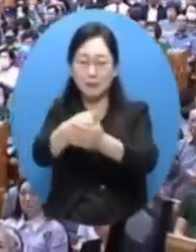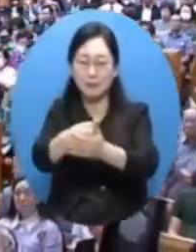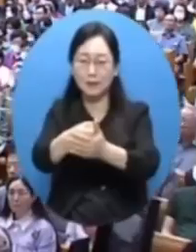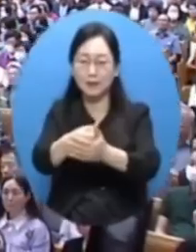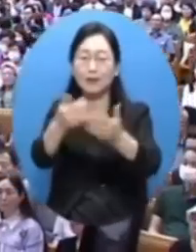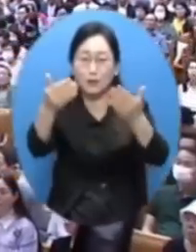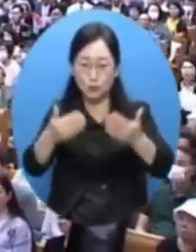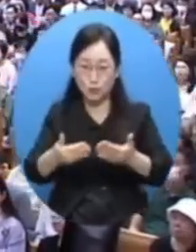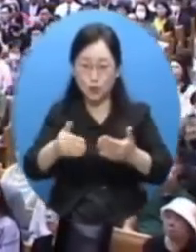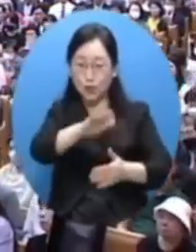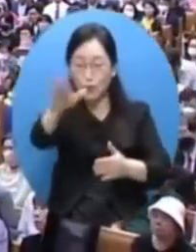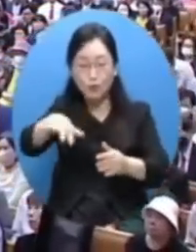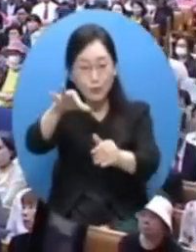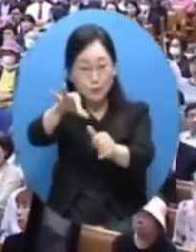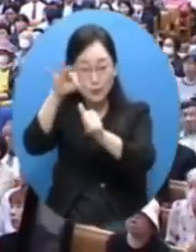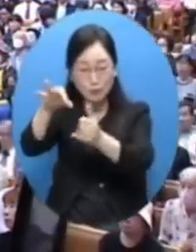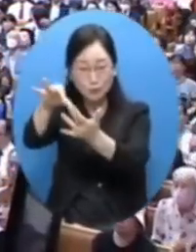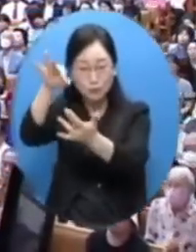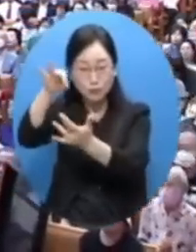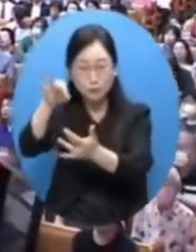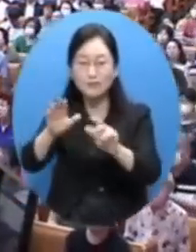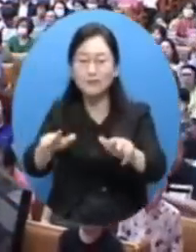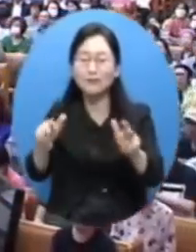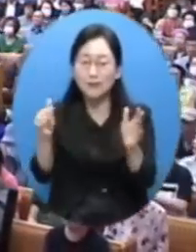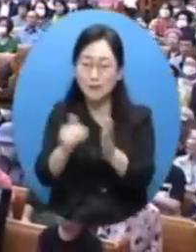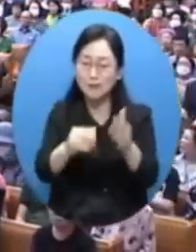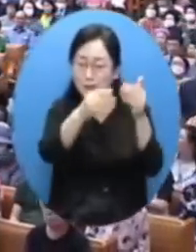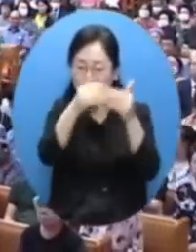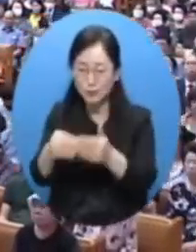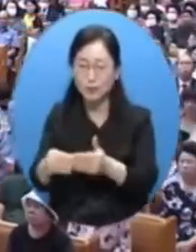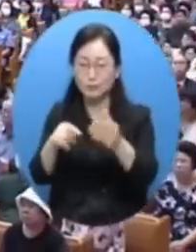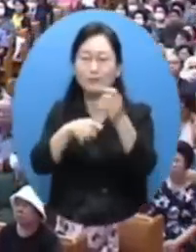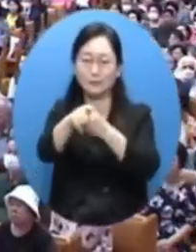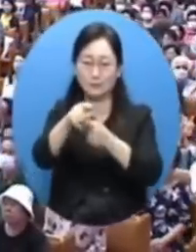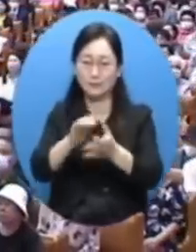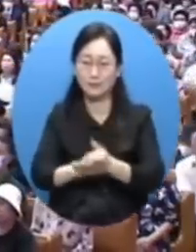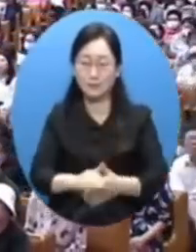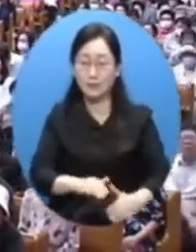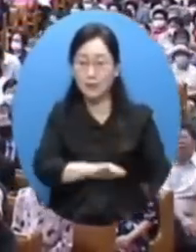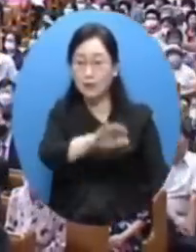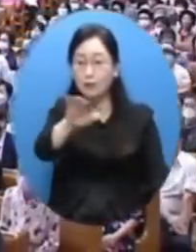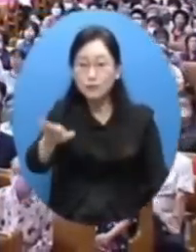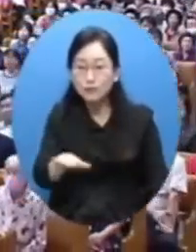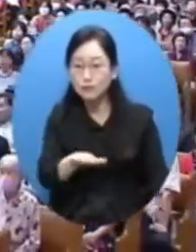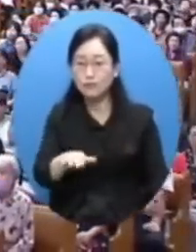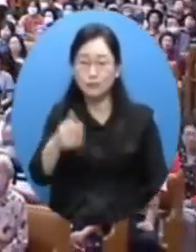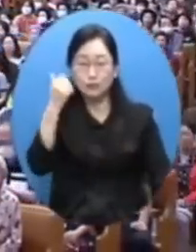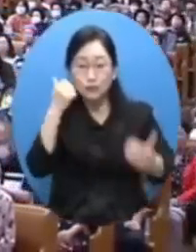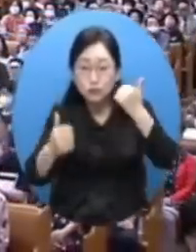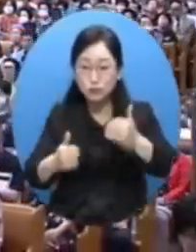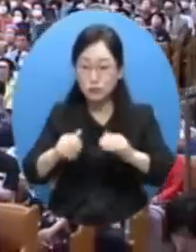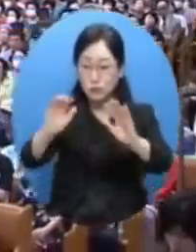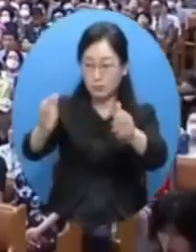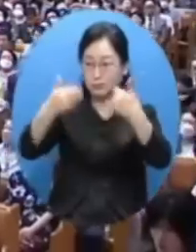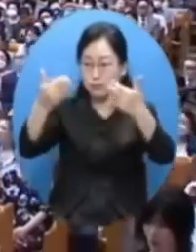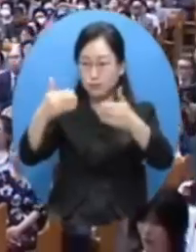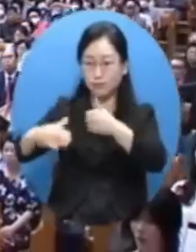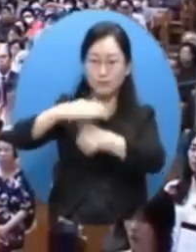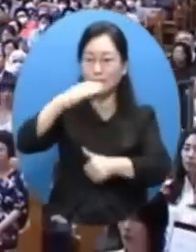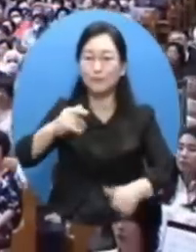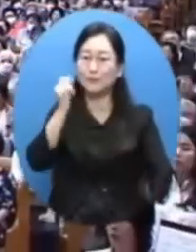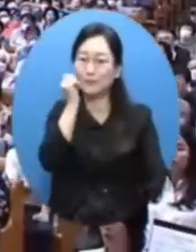하나님 예정하시고 우리를 택하게 불러서 오늘 여기까지 인도해 주신 것입니다. 그러므로 누구도 우리를 함부로 해치지